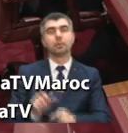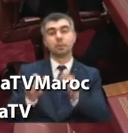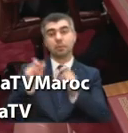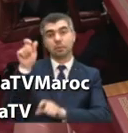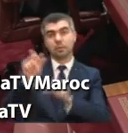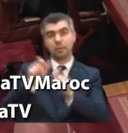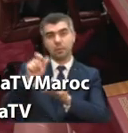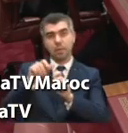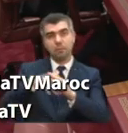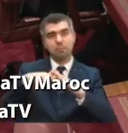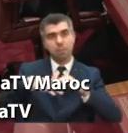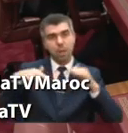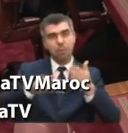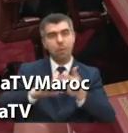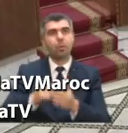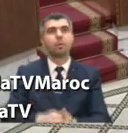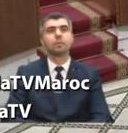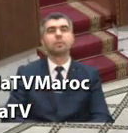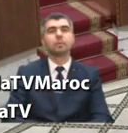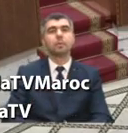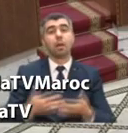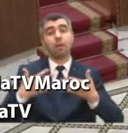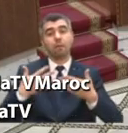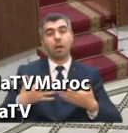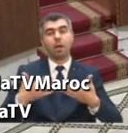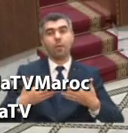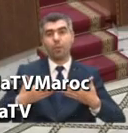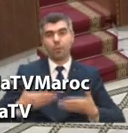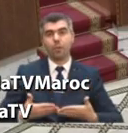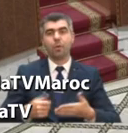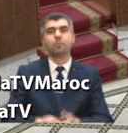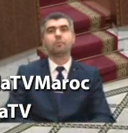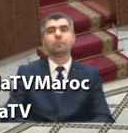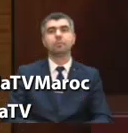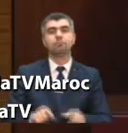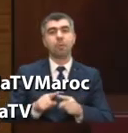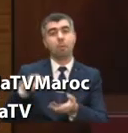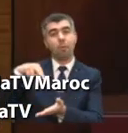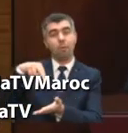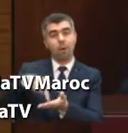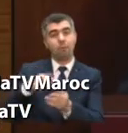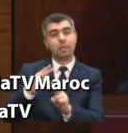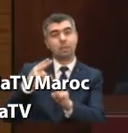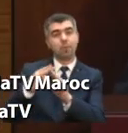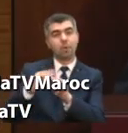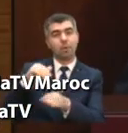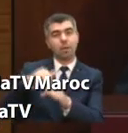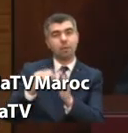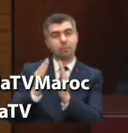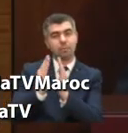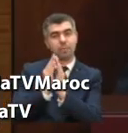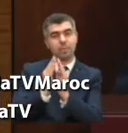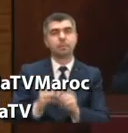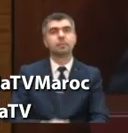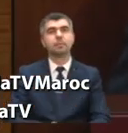والسادة النواب المحترمون، يشرفني أن أتقدم بهذه المداخلة باسم فريق العدالة